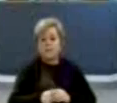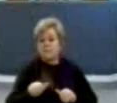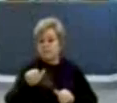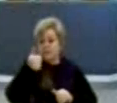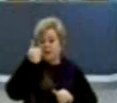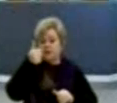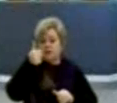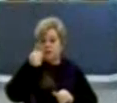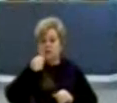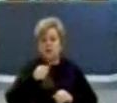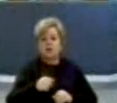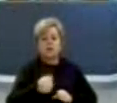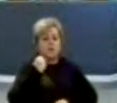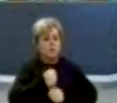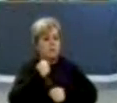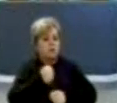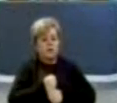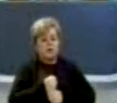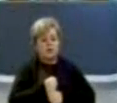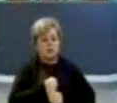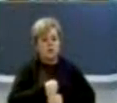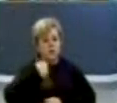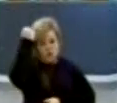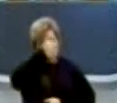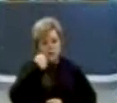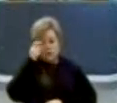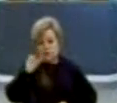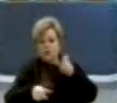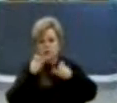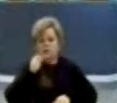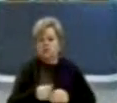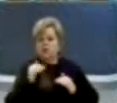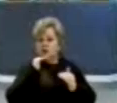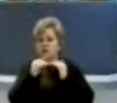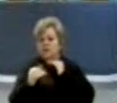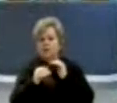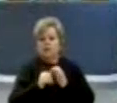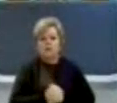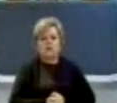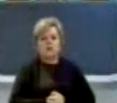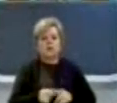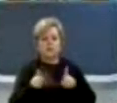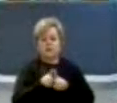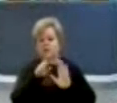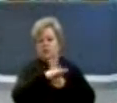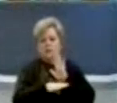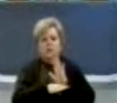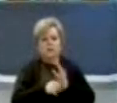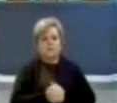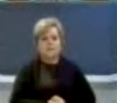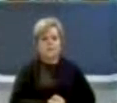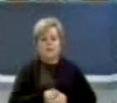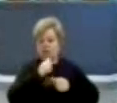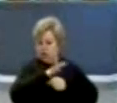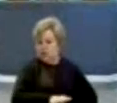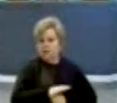të funksionimit të Republikës, ku qytetarët në mos kurrë tjetër janë të barabartë para institucionit publik dhe para ligjit. Dhe në këtë po